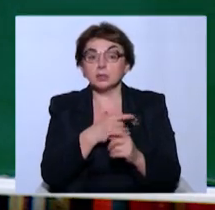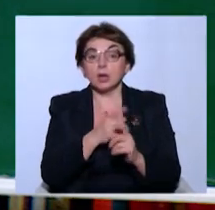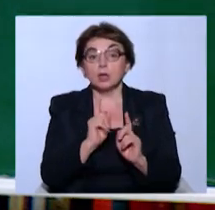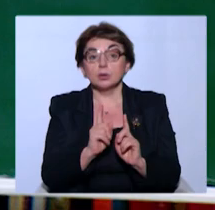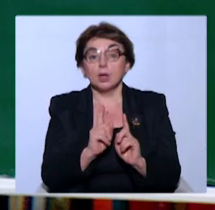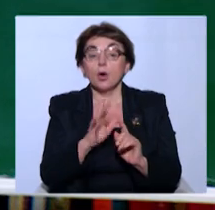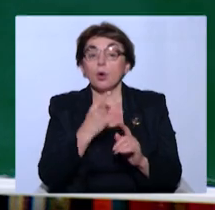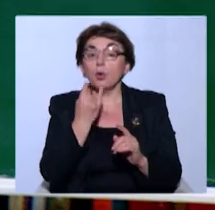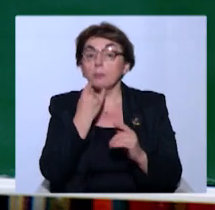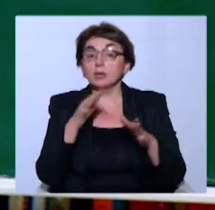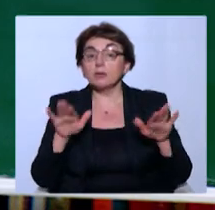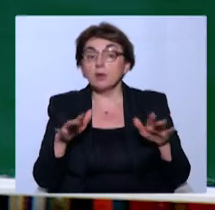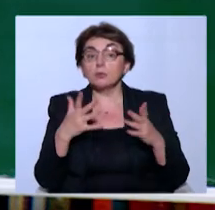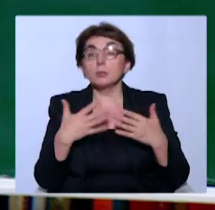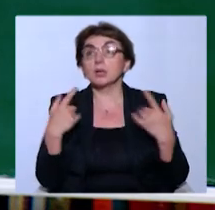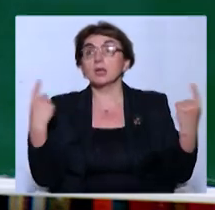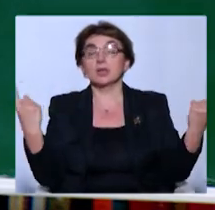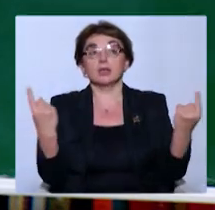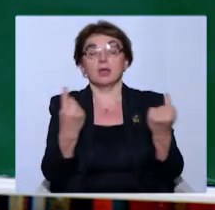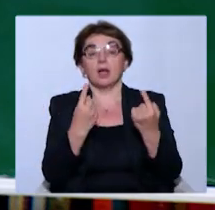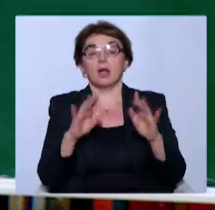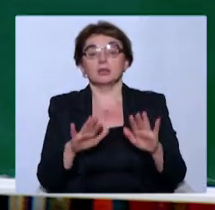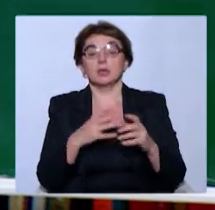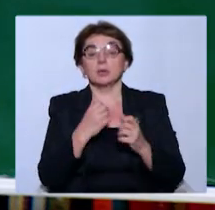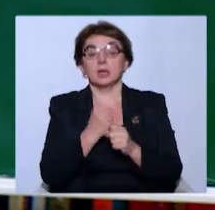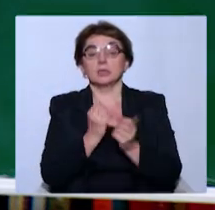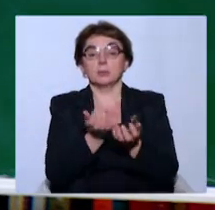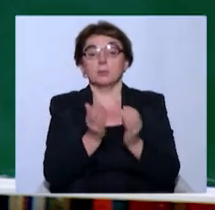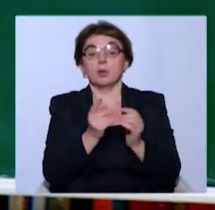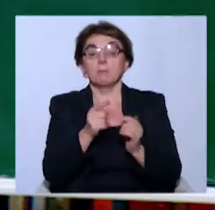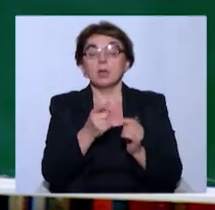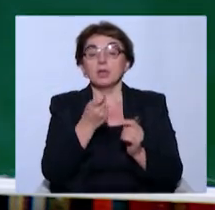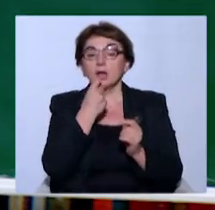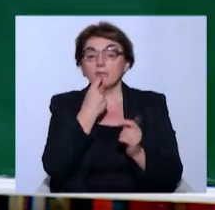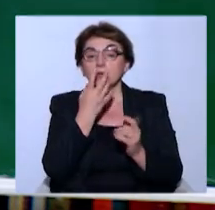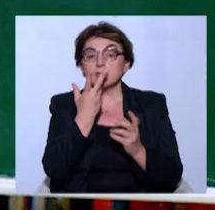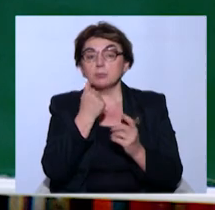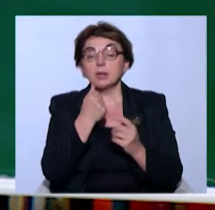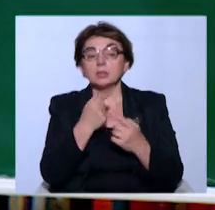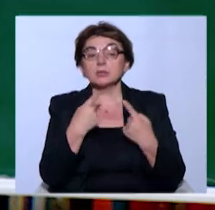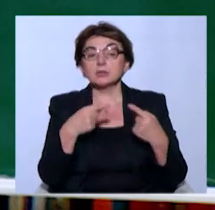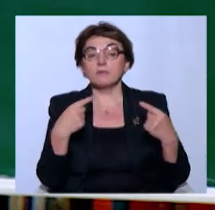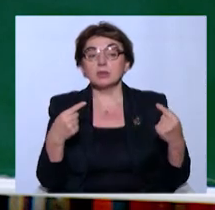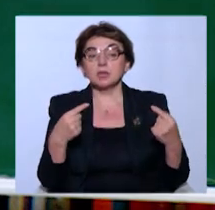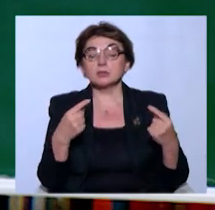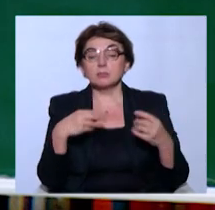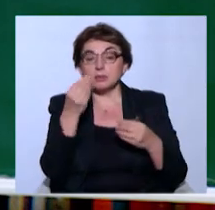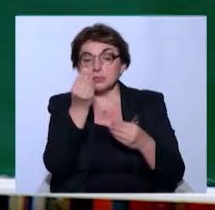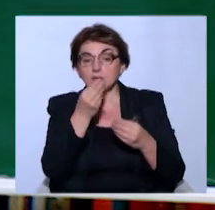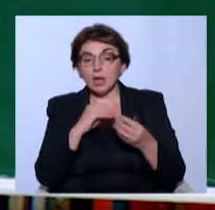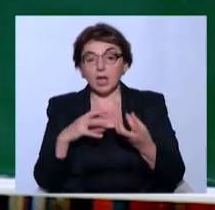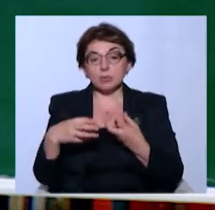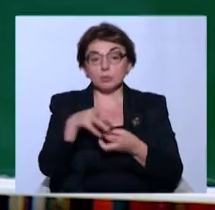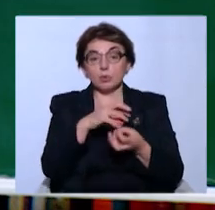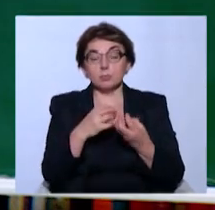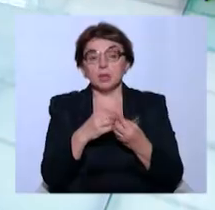ხოლო ფრინველები, რომლებიც ღია ადგილებში იკეთებენ ბუდეებს, მათ კვერცხებს აქვს სხვადასხვა მოხატულობა.